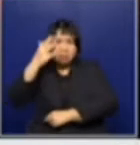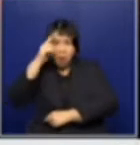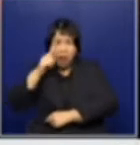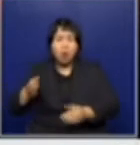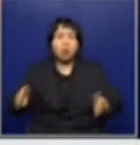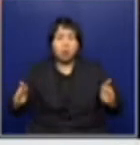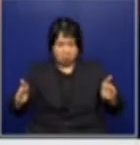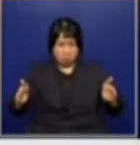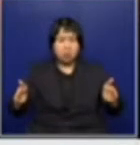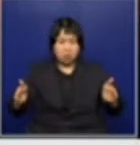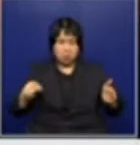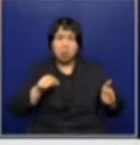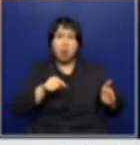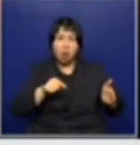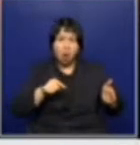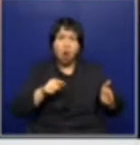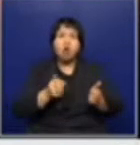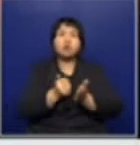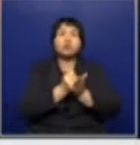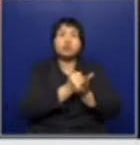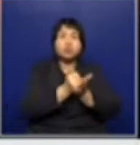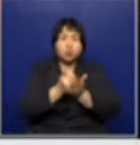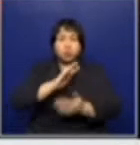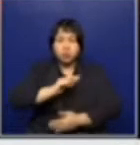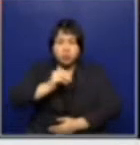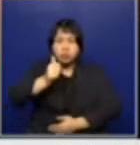ป็นช่วงที่ท่านต้องฟื้นฟูเศรษฐกิจ